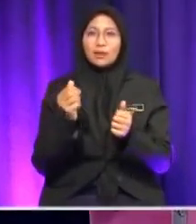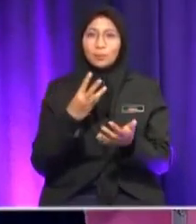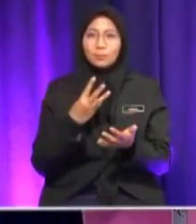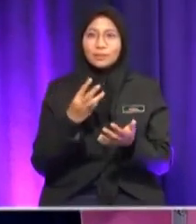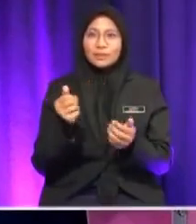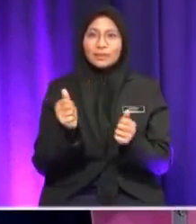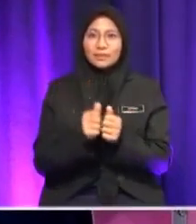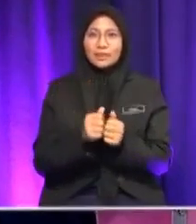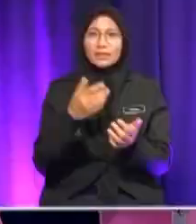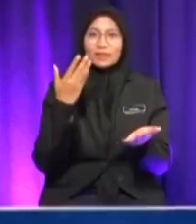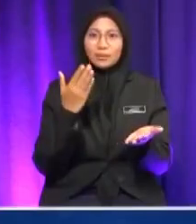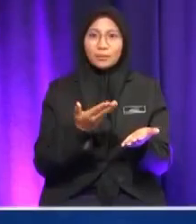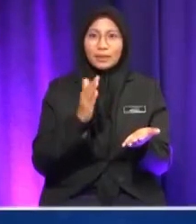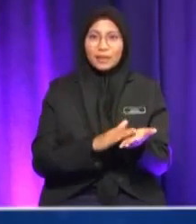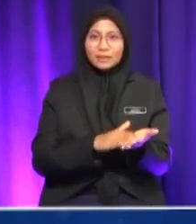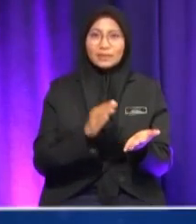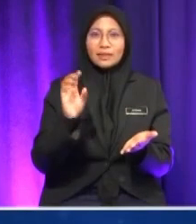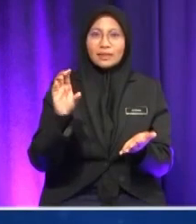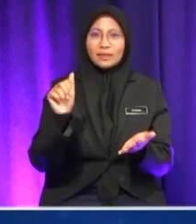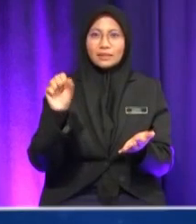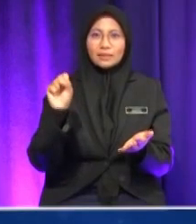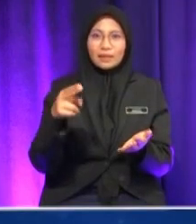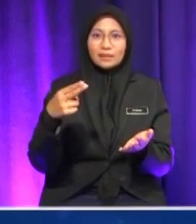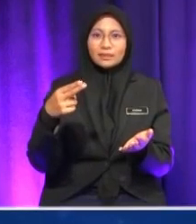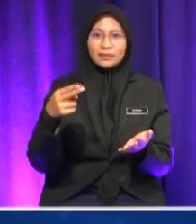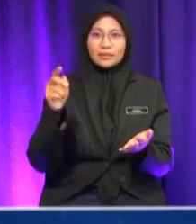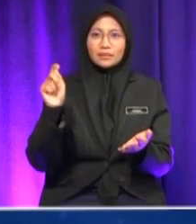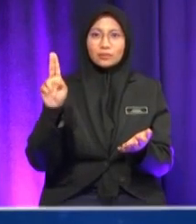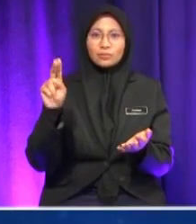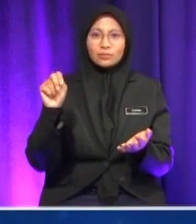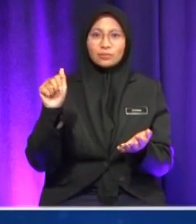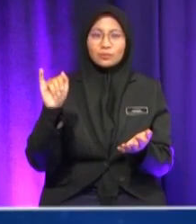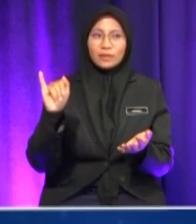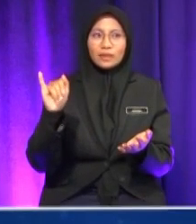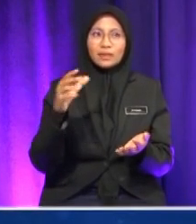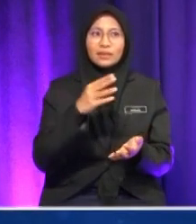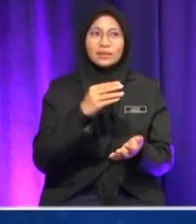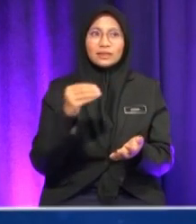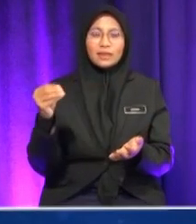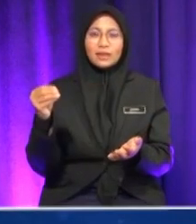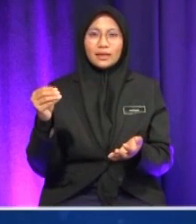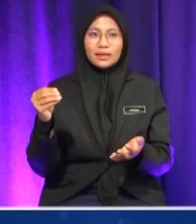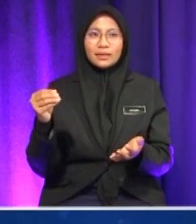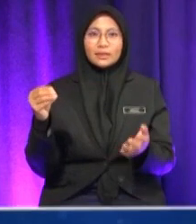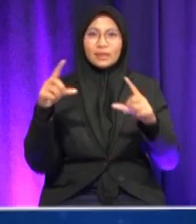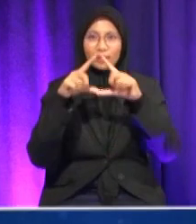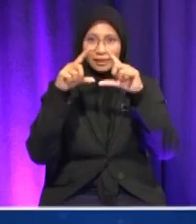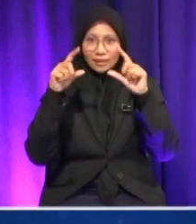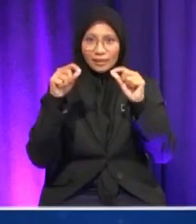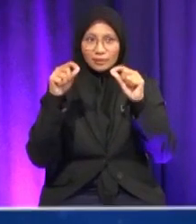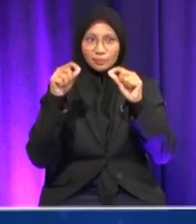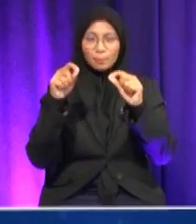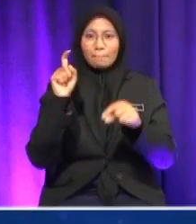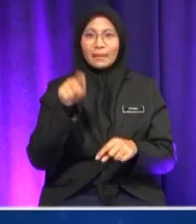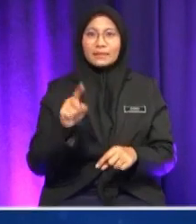pertama murid-murid, dalam situasi ini cikgu selalu galakkan kita perlu mengutamakan tunai dulu. Betul.